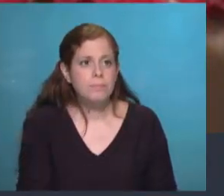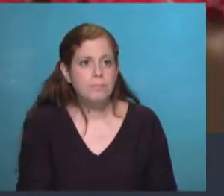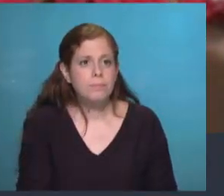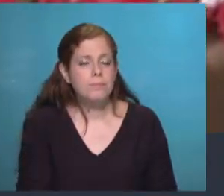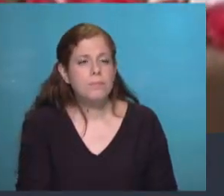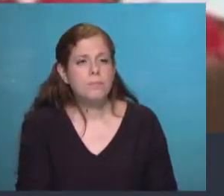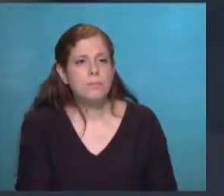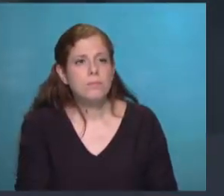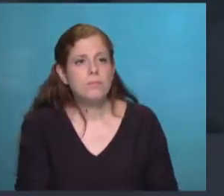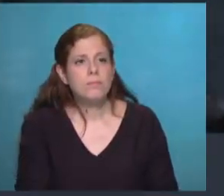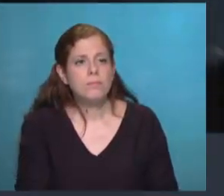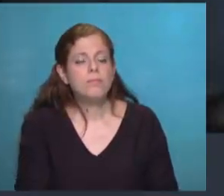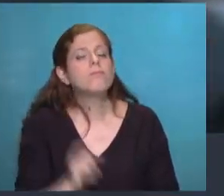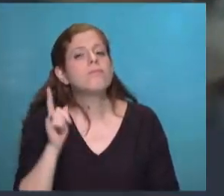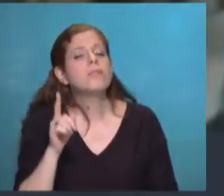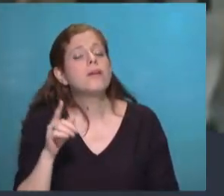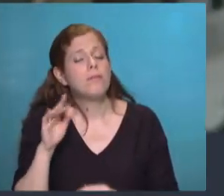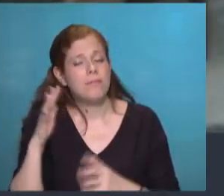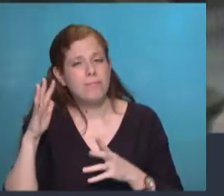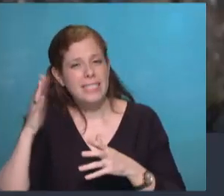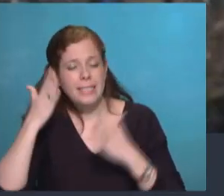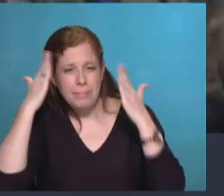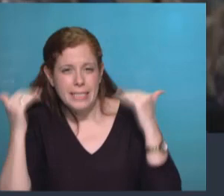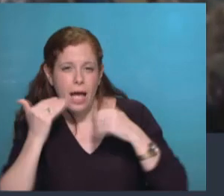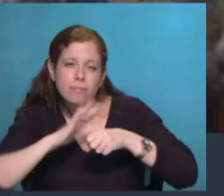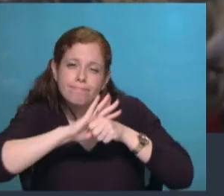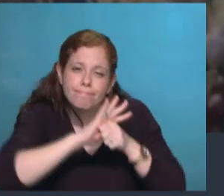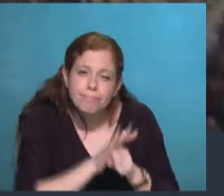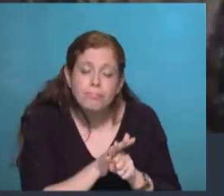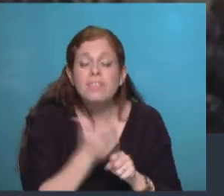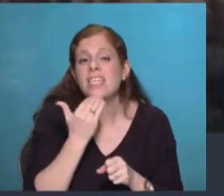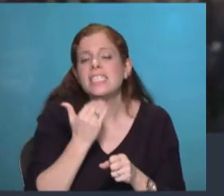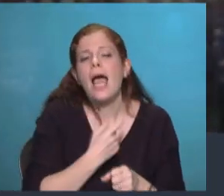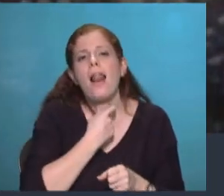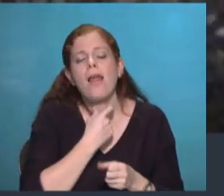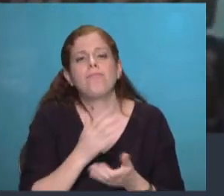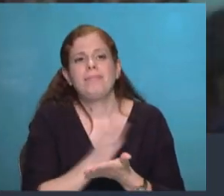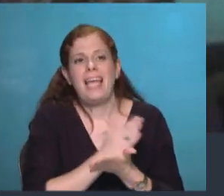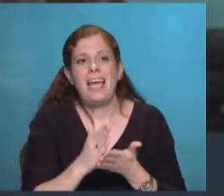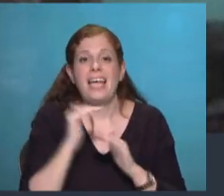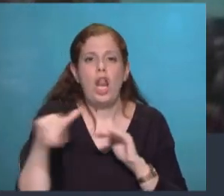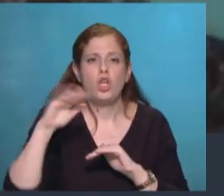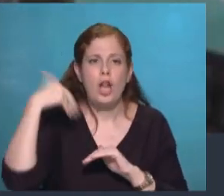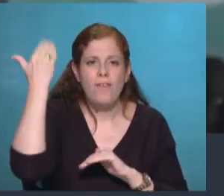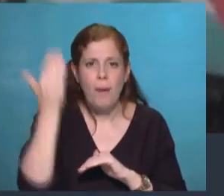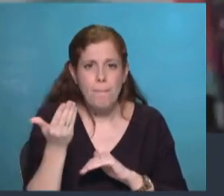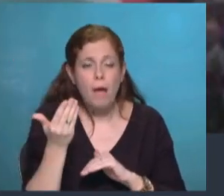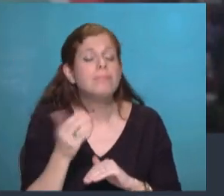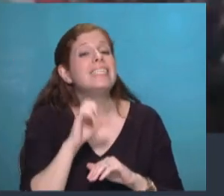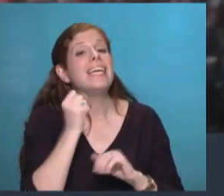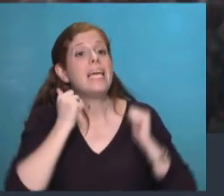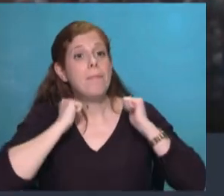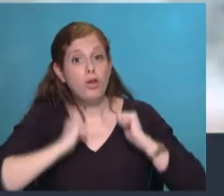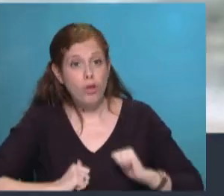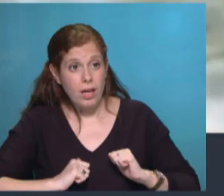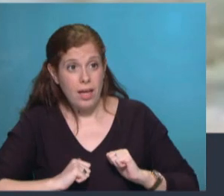בלחץ כבד מצד מצרים, ישראל נערכת כבר לשלב הבא, שהוצג בפני שרי הקבינט. אם השקט יחזור